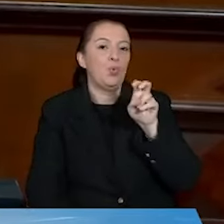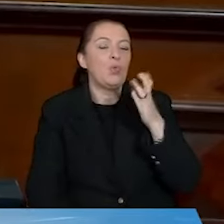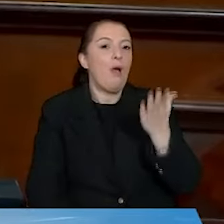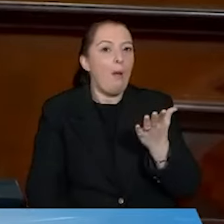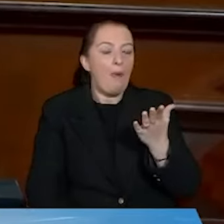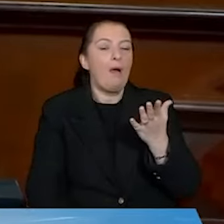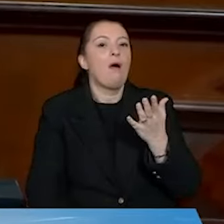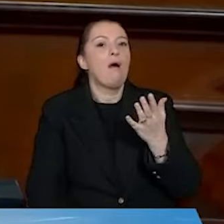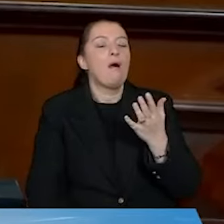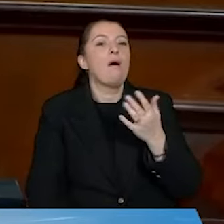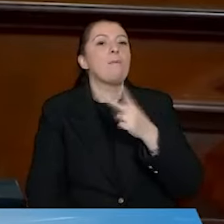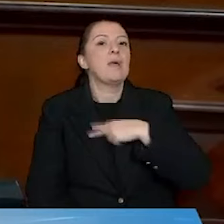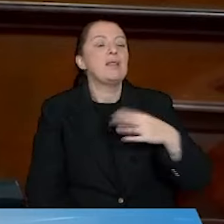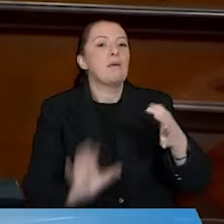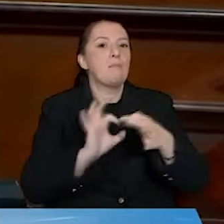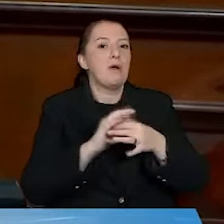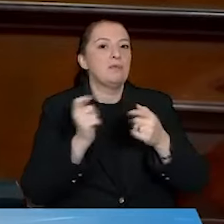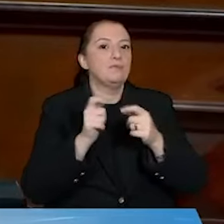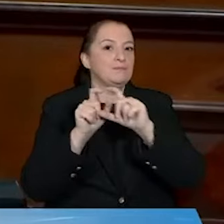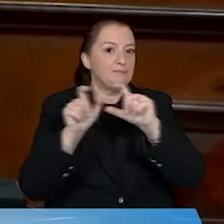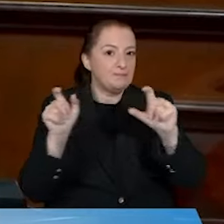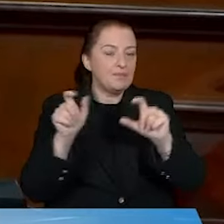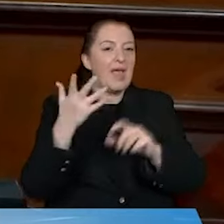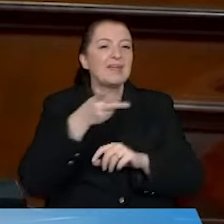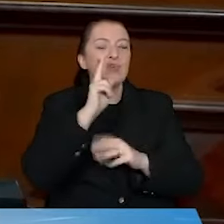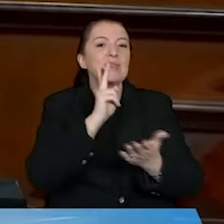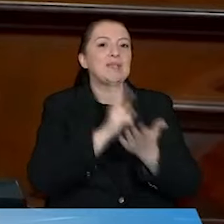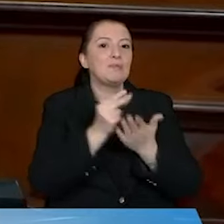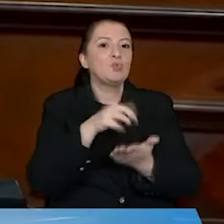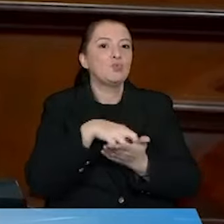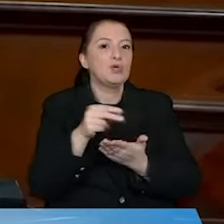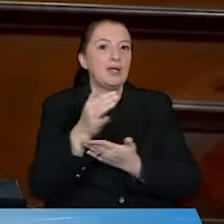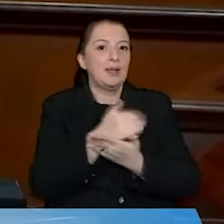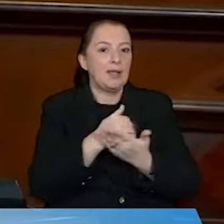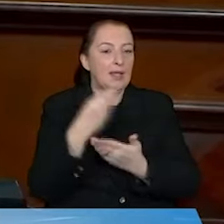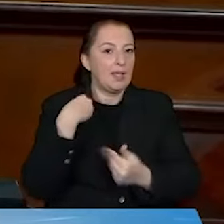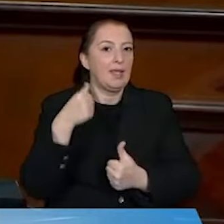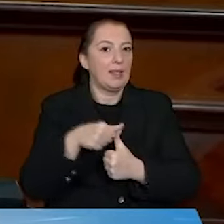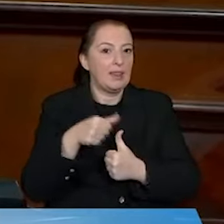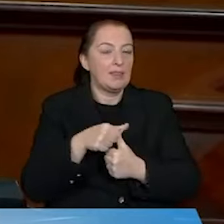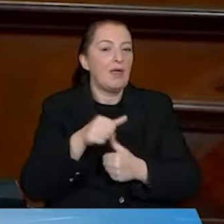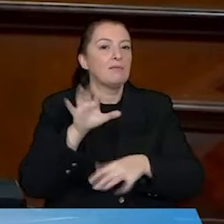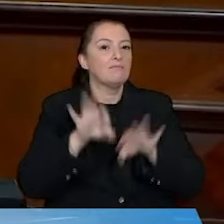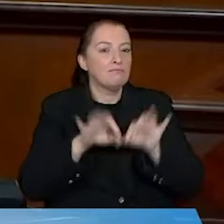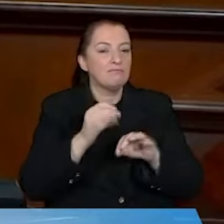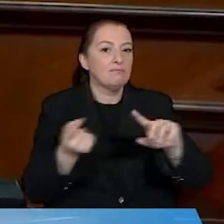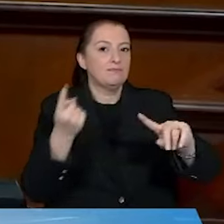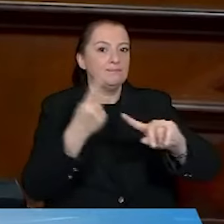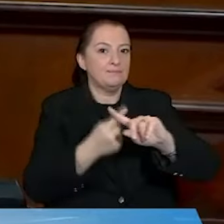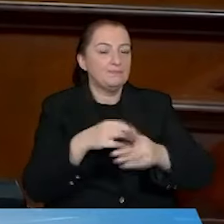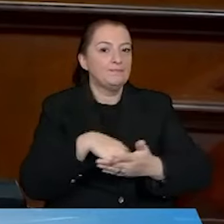üzerinden geçelim. Belediye ve bağlı kuruluşları en son kesinleşmiş bütçe gelirlerinin yeniden değerleme oranıyla artırılan